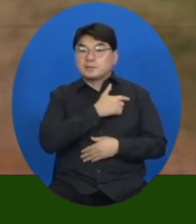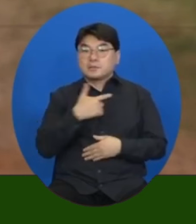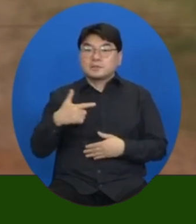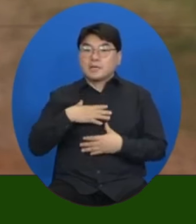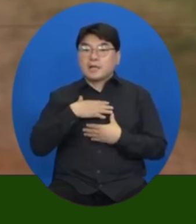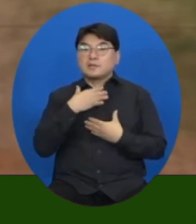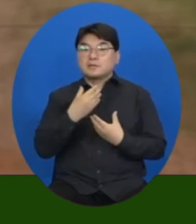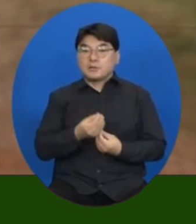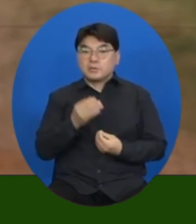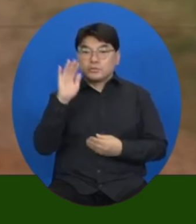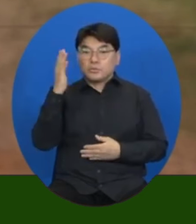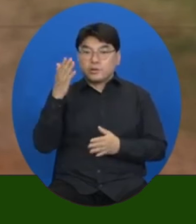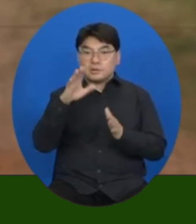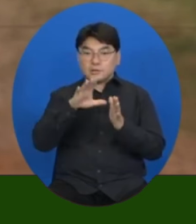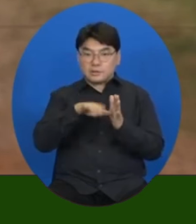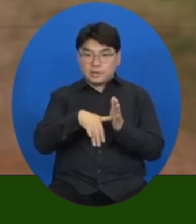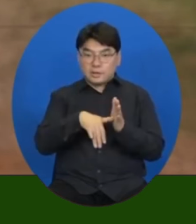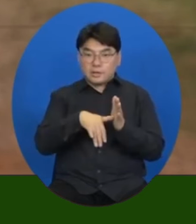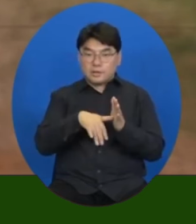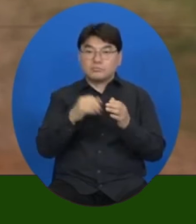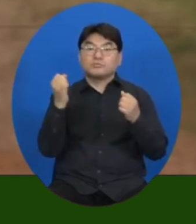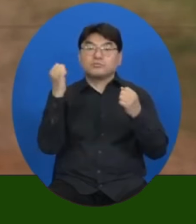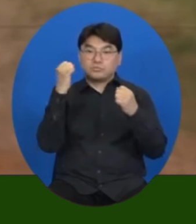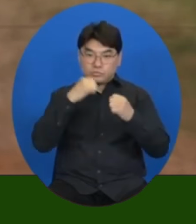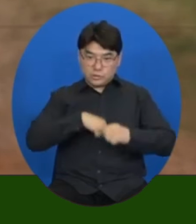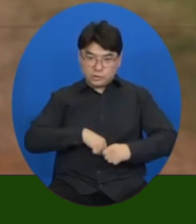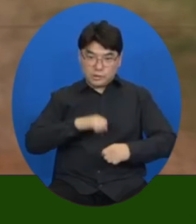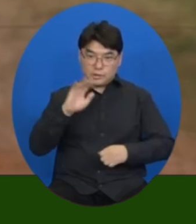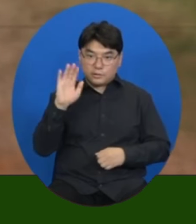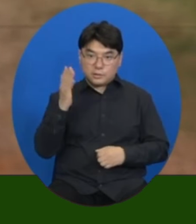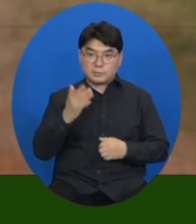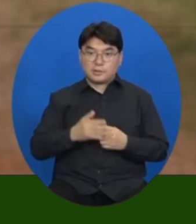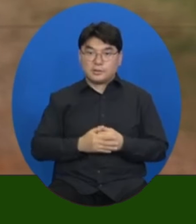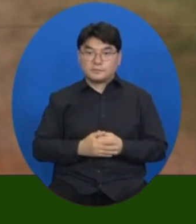때 그것은 무너지는 인생이 됩니다